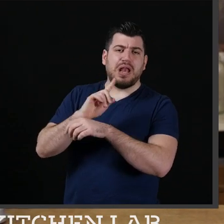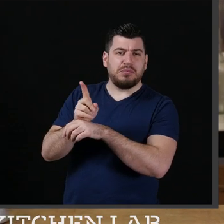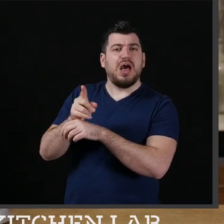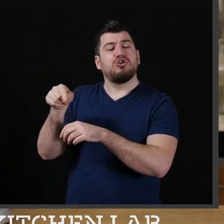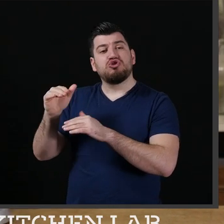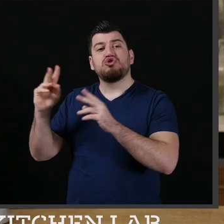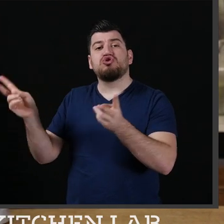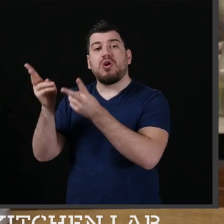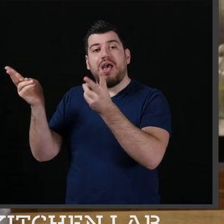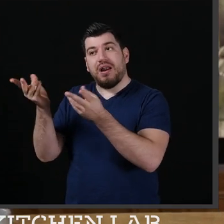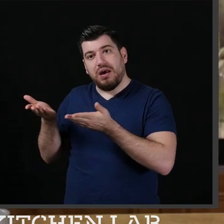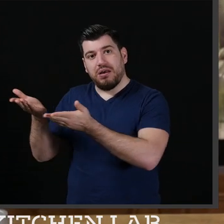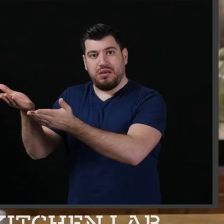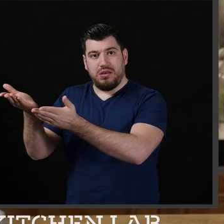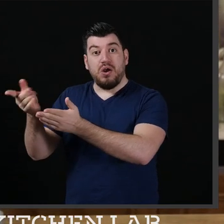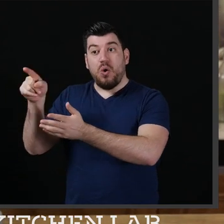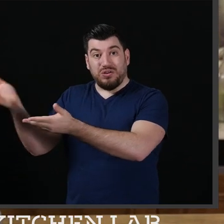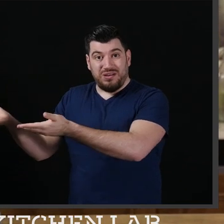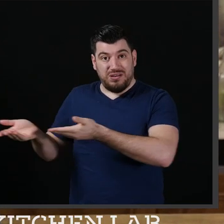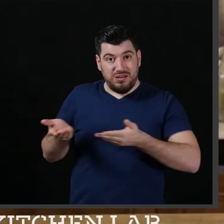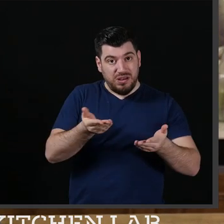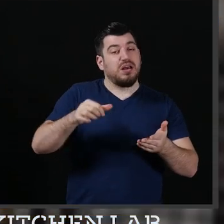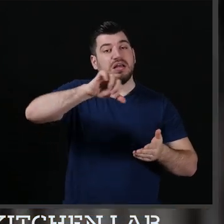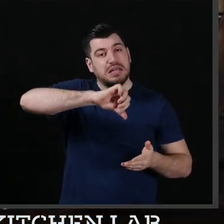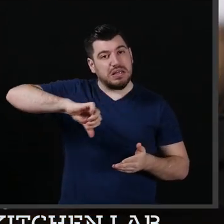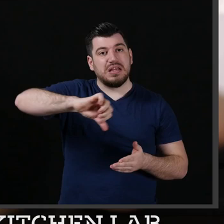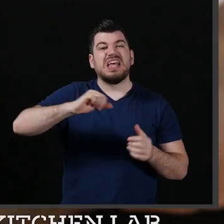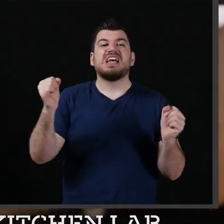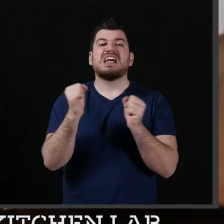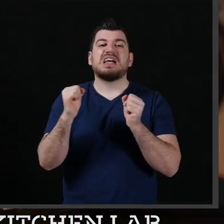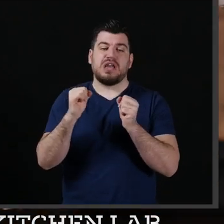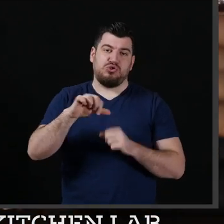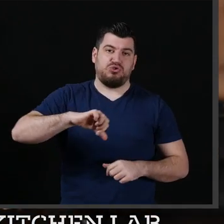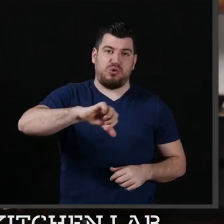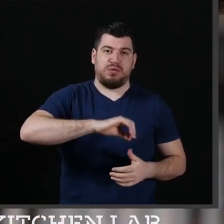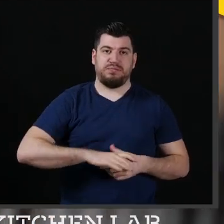καυτή η σοκολατόπιτά μας, θα τη σιροπιάσουμε με το κρύο σιρόπι.